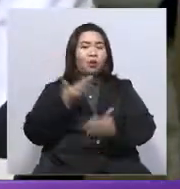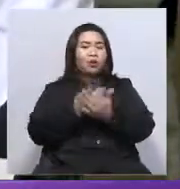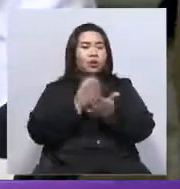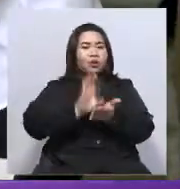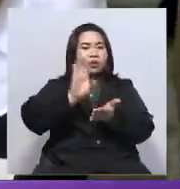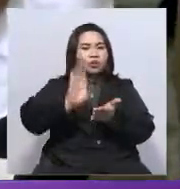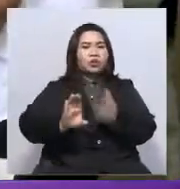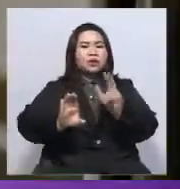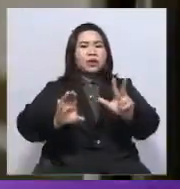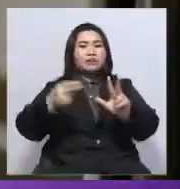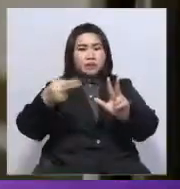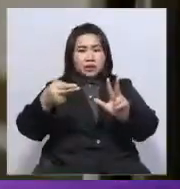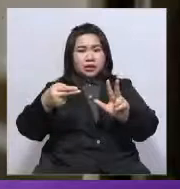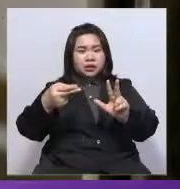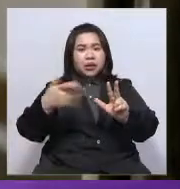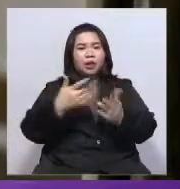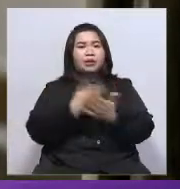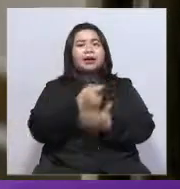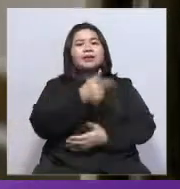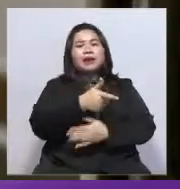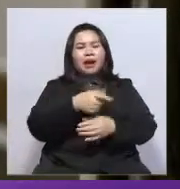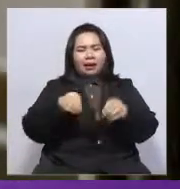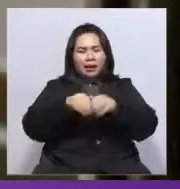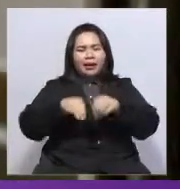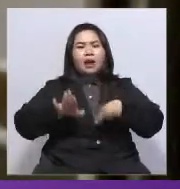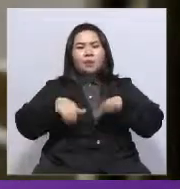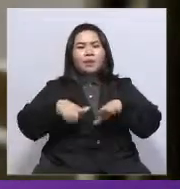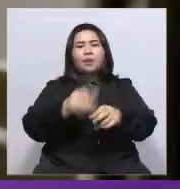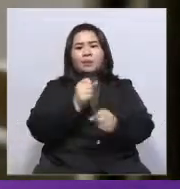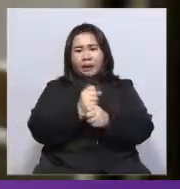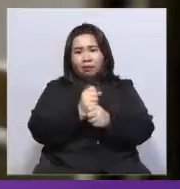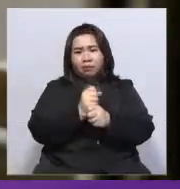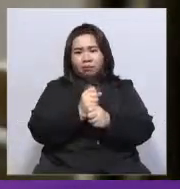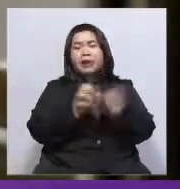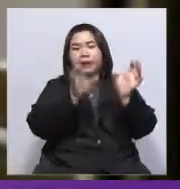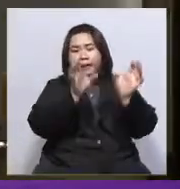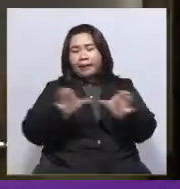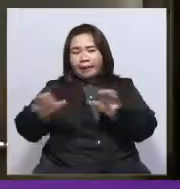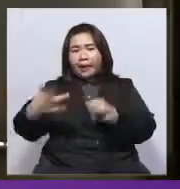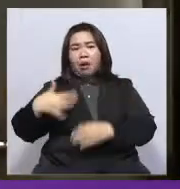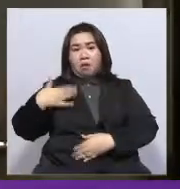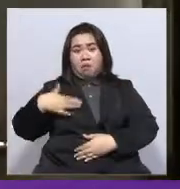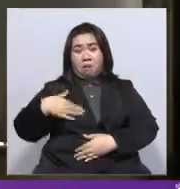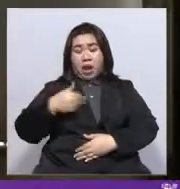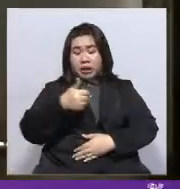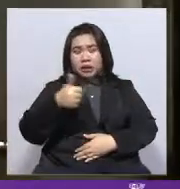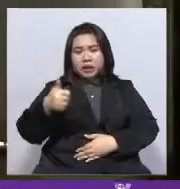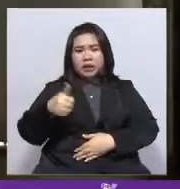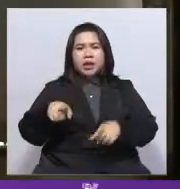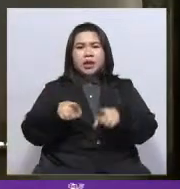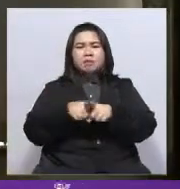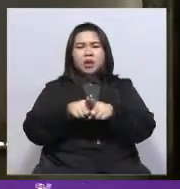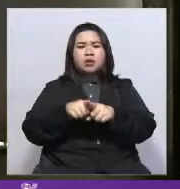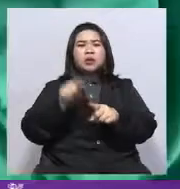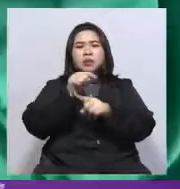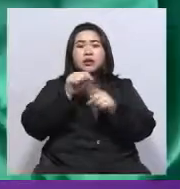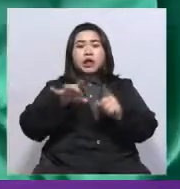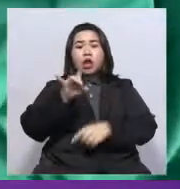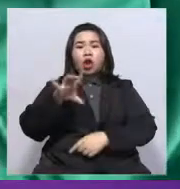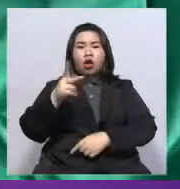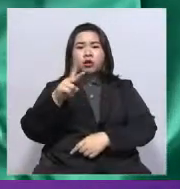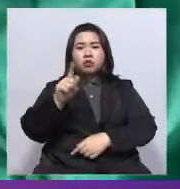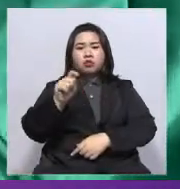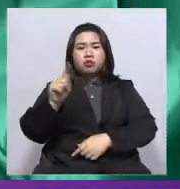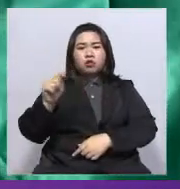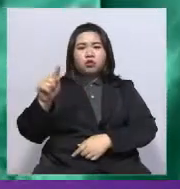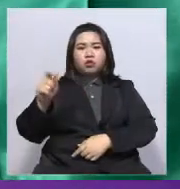นเพียง 30,000 บาทค่ะจ้างช่างในระแวกบ้านเย็บเป็นรายชิ้นแต่เน้นเนื้อผ้าคุณภาพดีอย่างคอตตอน 100% เจาะ